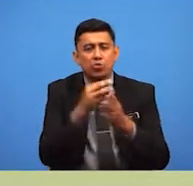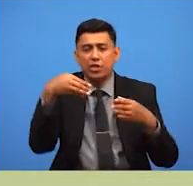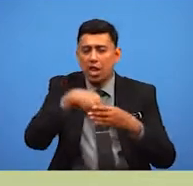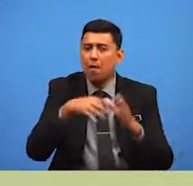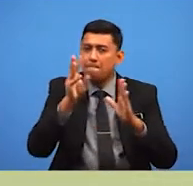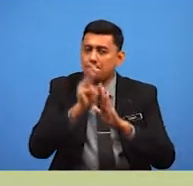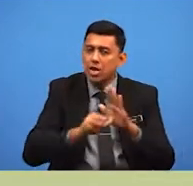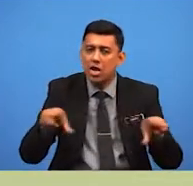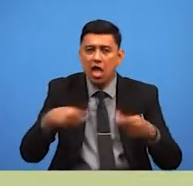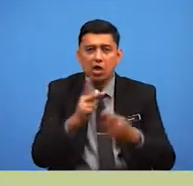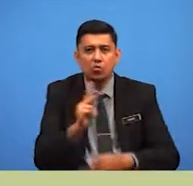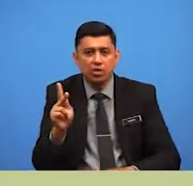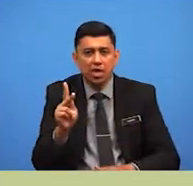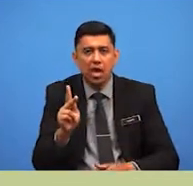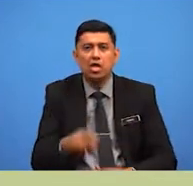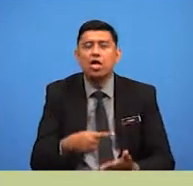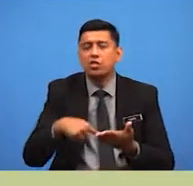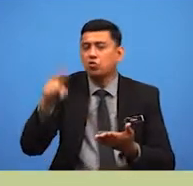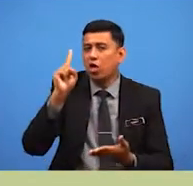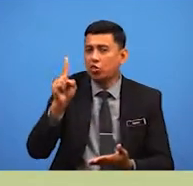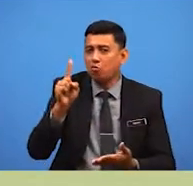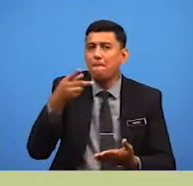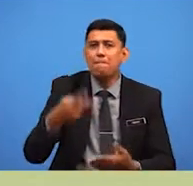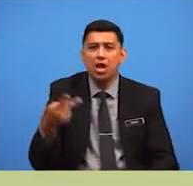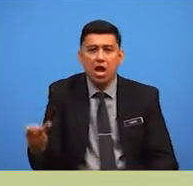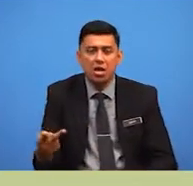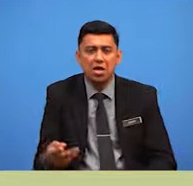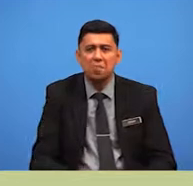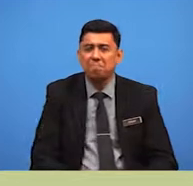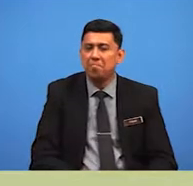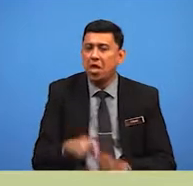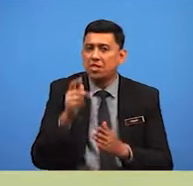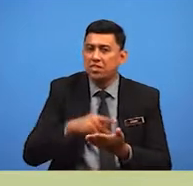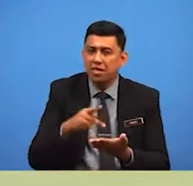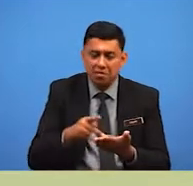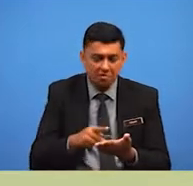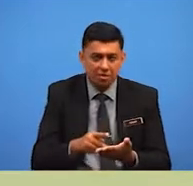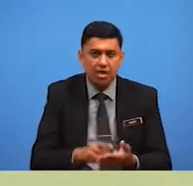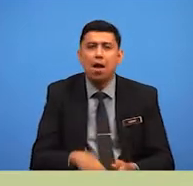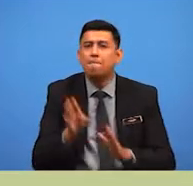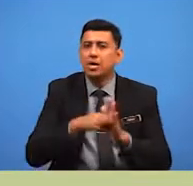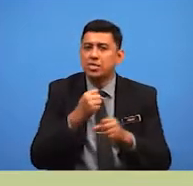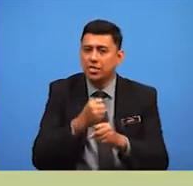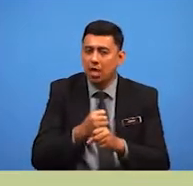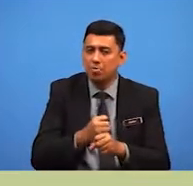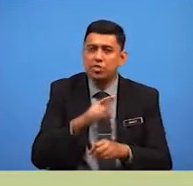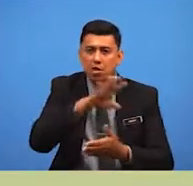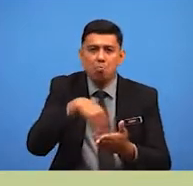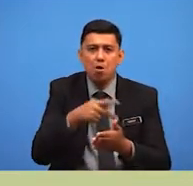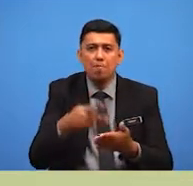perkara. Sekiranya saling bekerjasama, semua perkara akan menjadi lebih